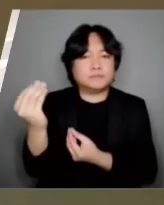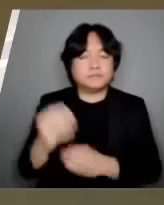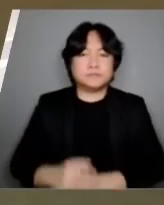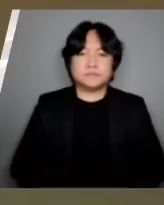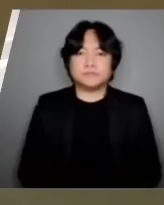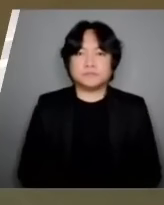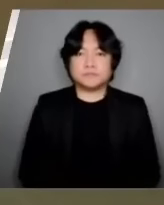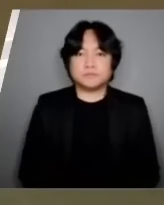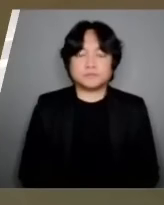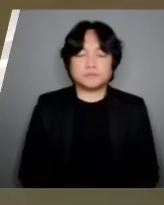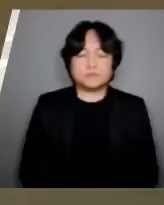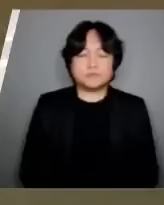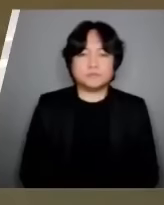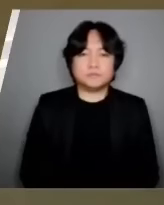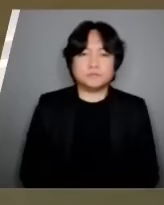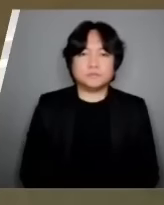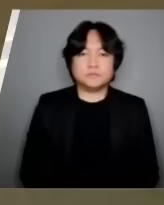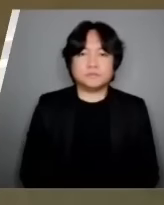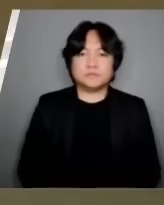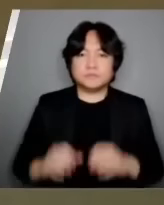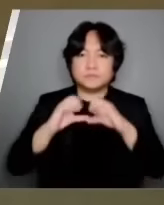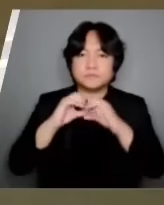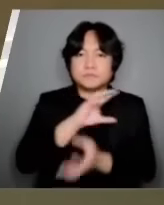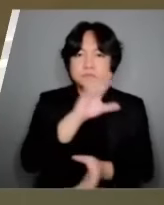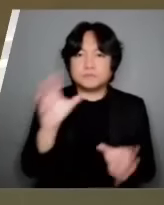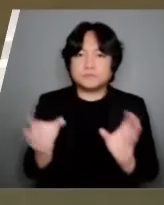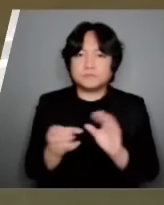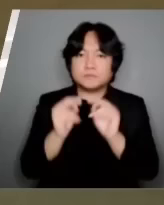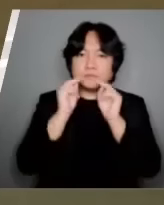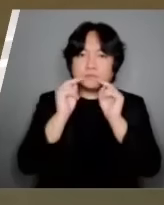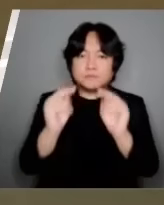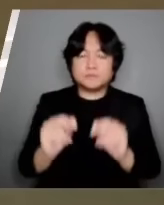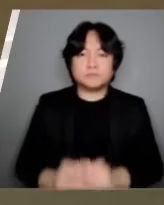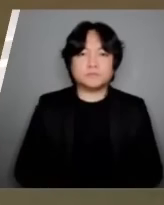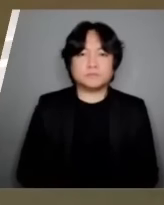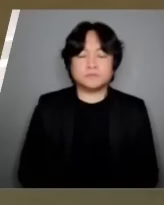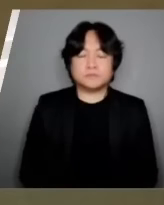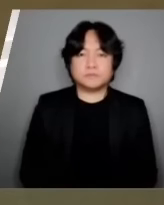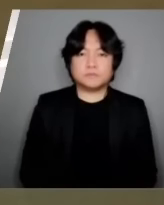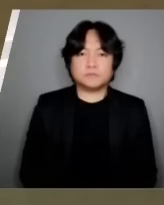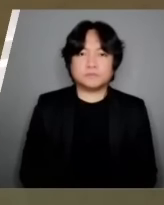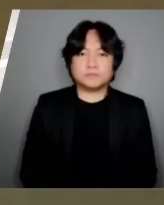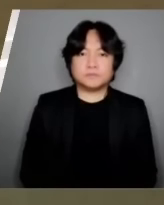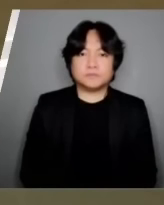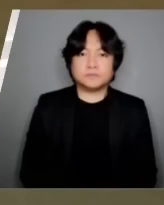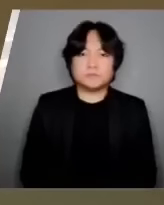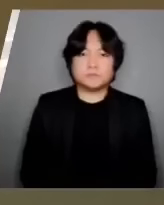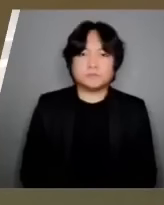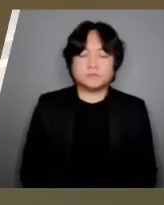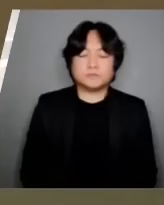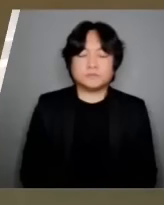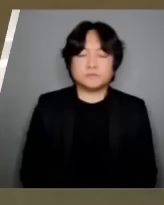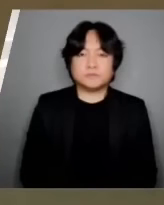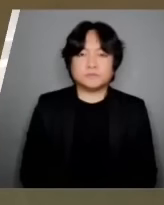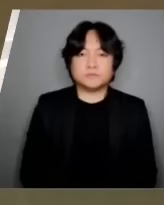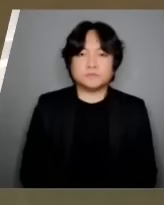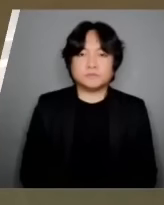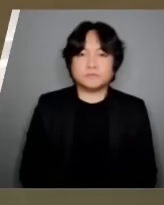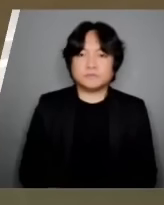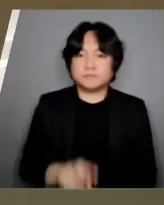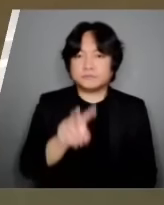Davao City, para sa GMA Integrated News, ako si Cyril Chavez ng GMA Regional TV, ang